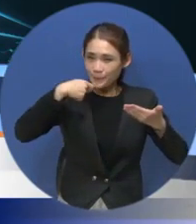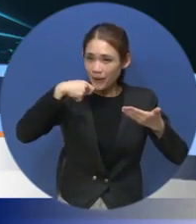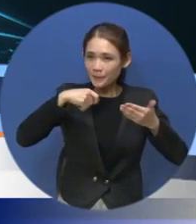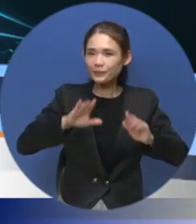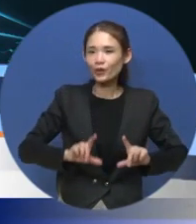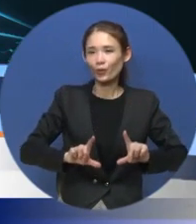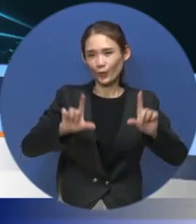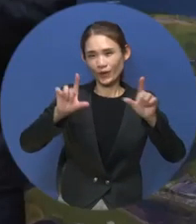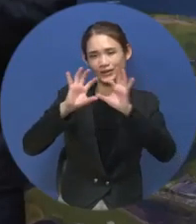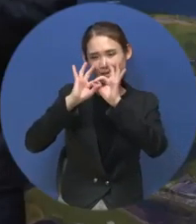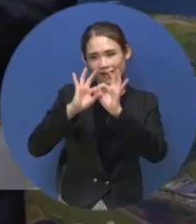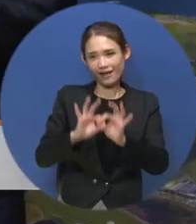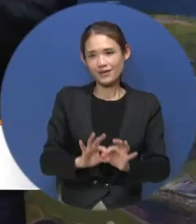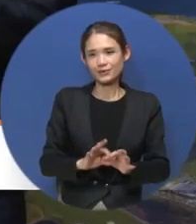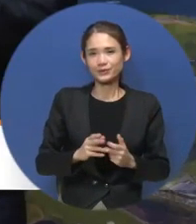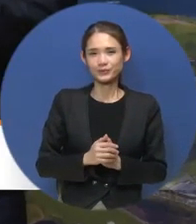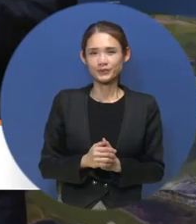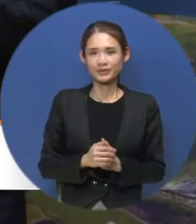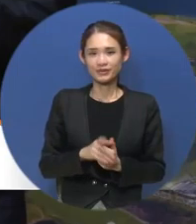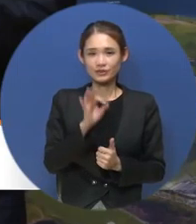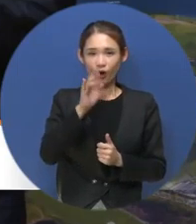행위 단속에 앞장서기로 했습니다.